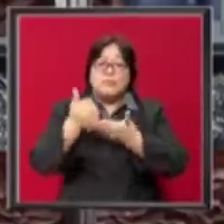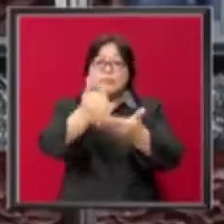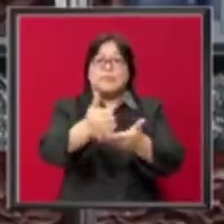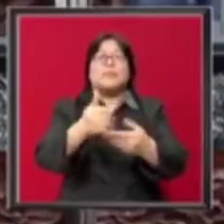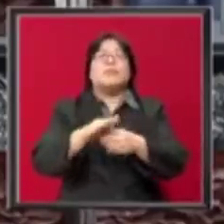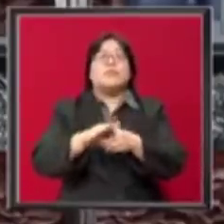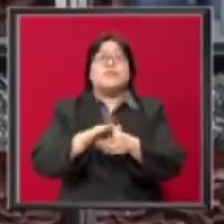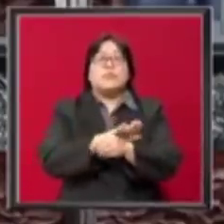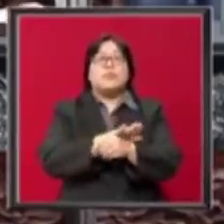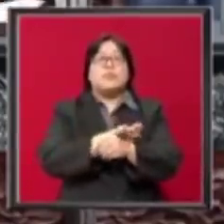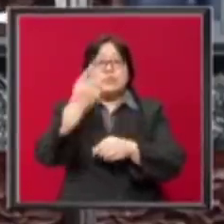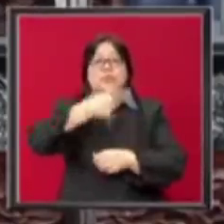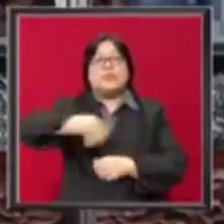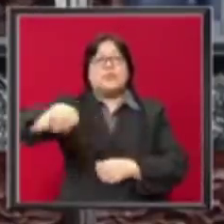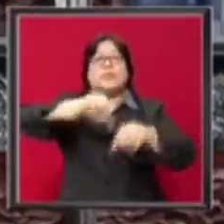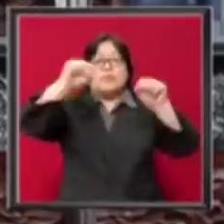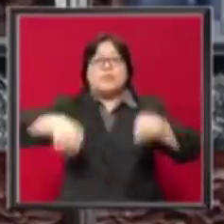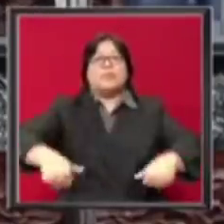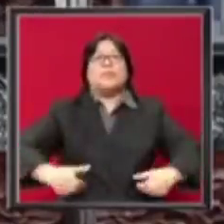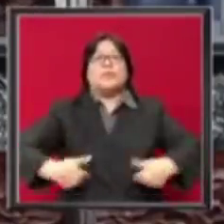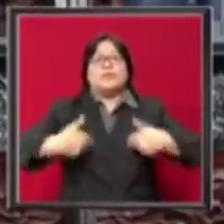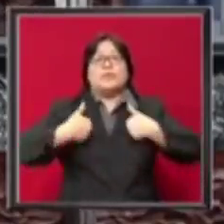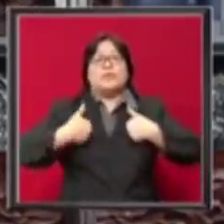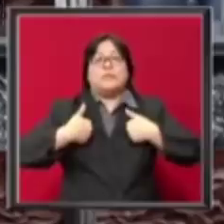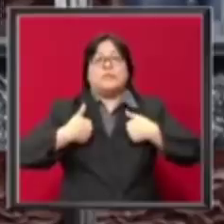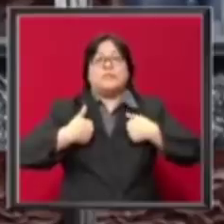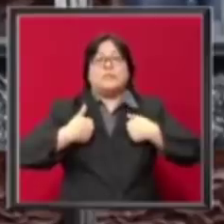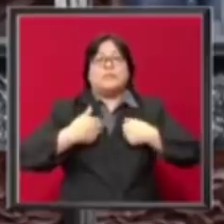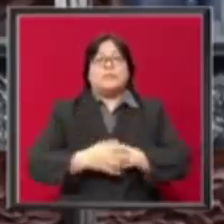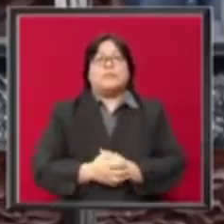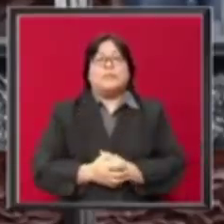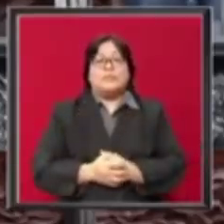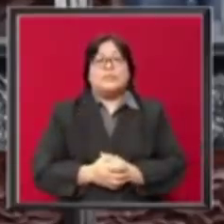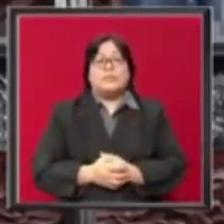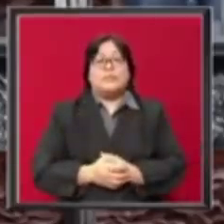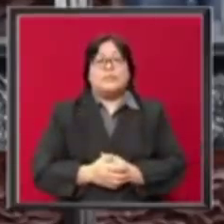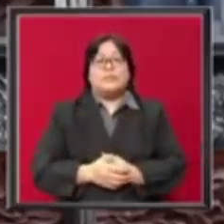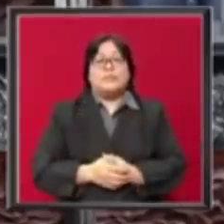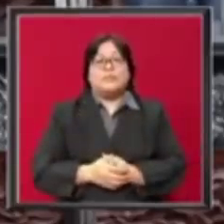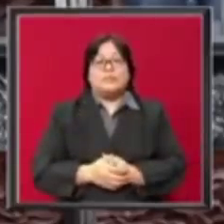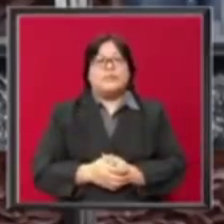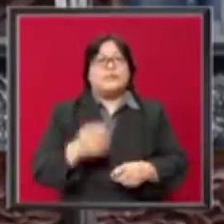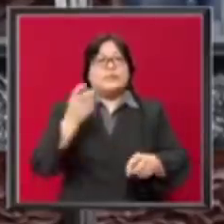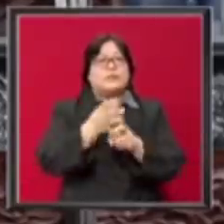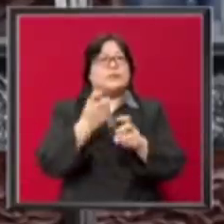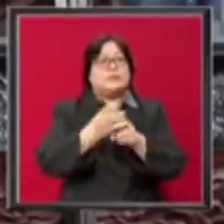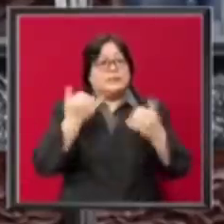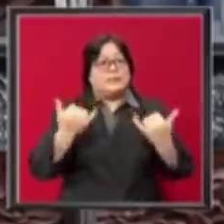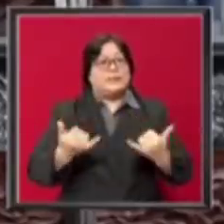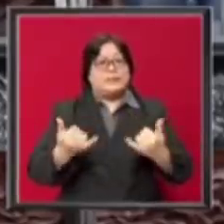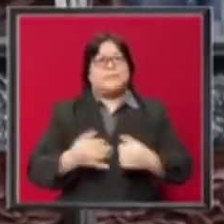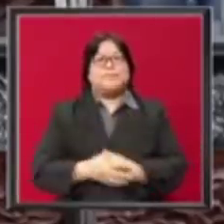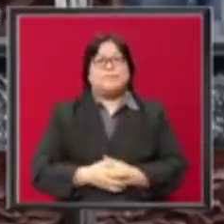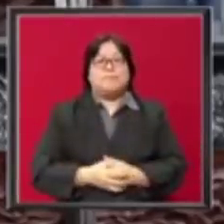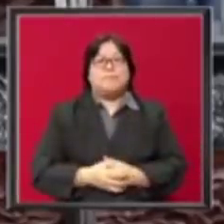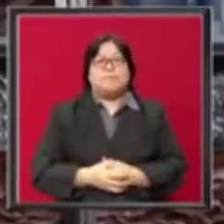yang mencukupi supaya mereka boleh survive dalam keadaan sukar sekarang.